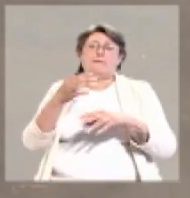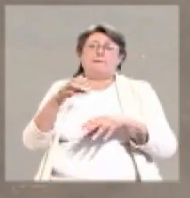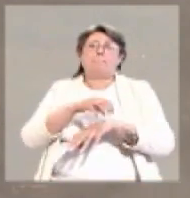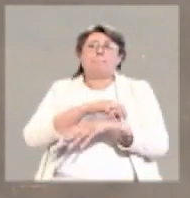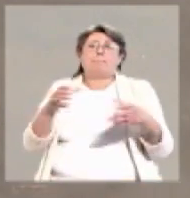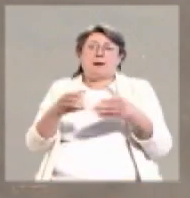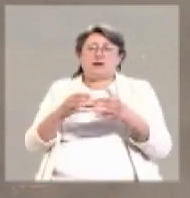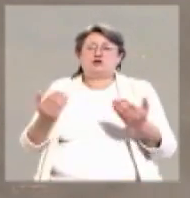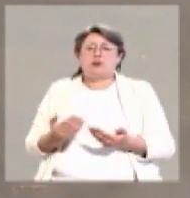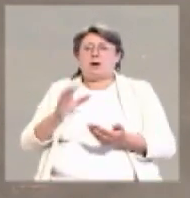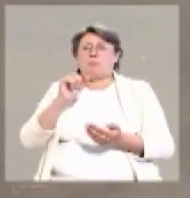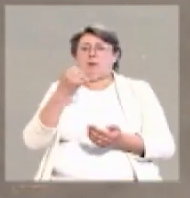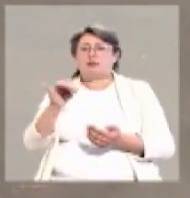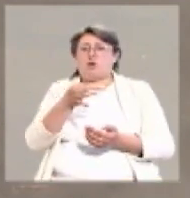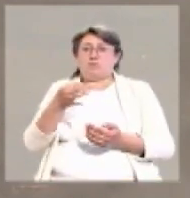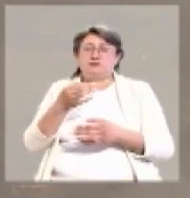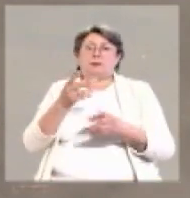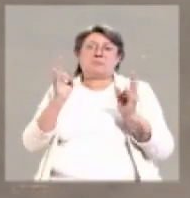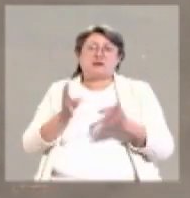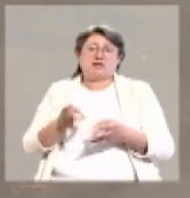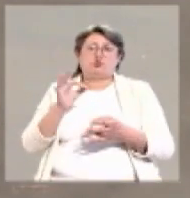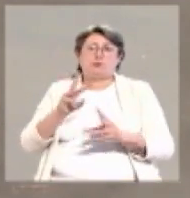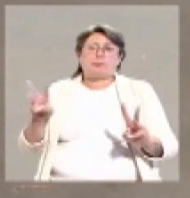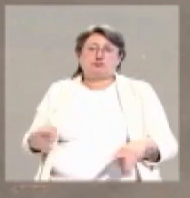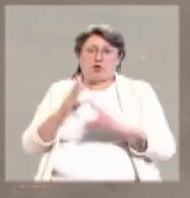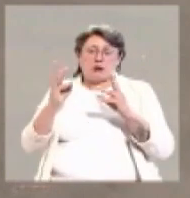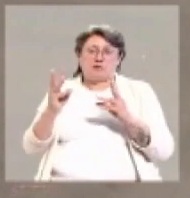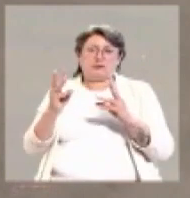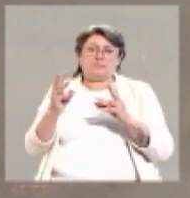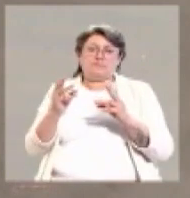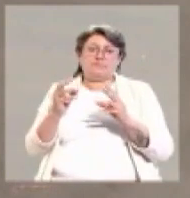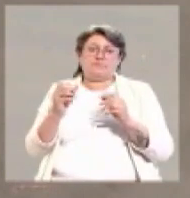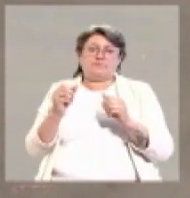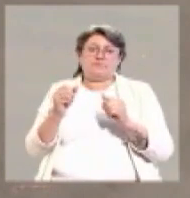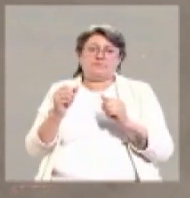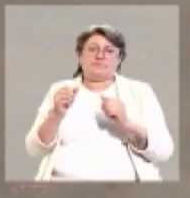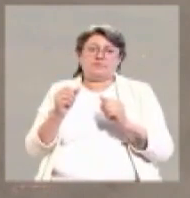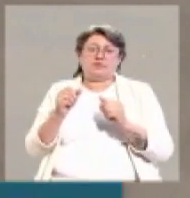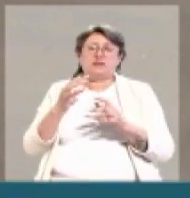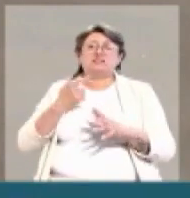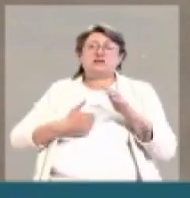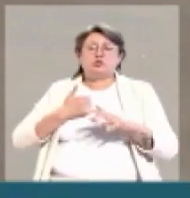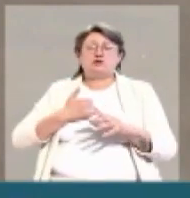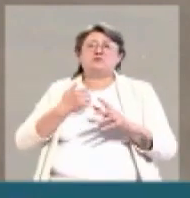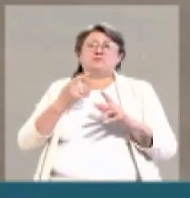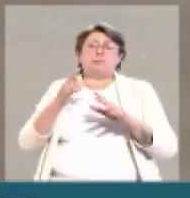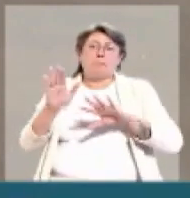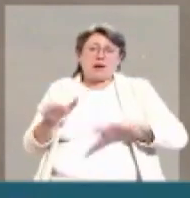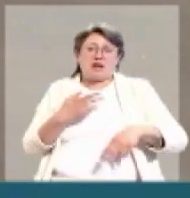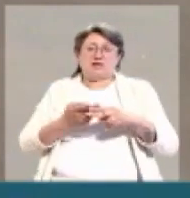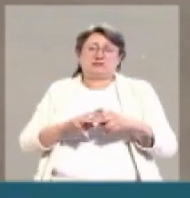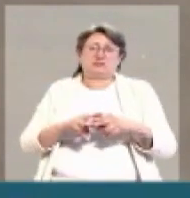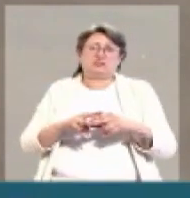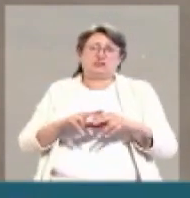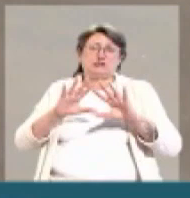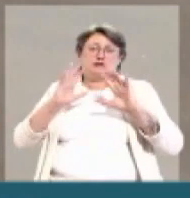партийцам, жителям Абайской области, пострадавшим от пожара, с достоинством преодолеть эти